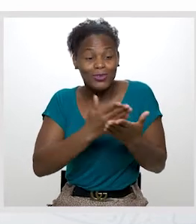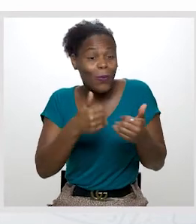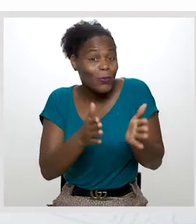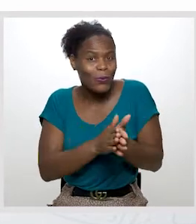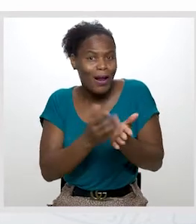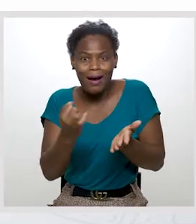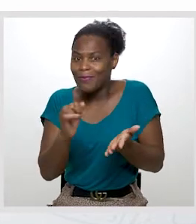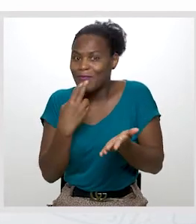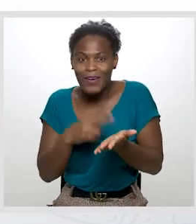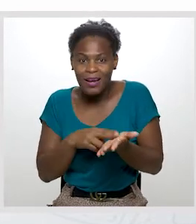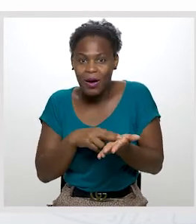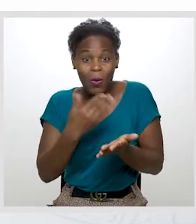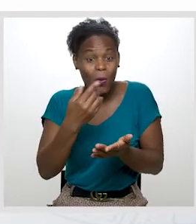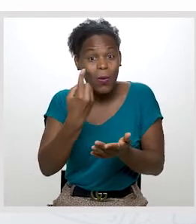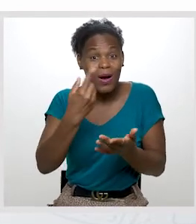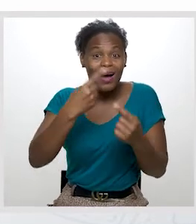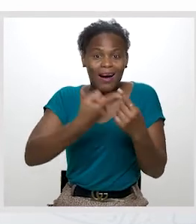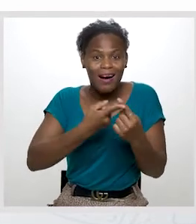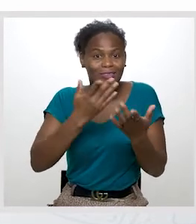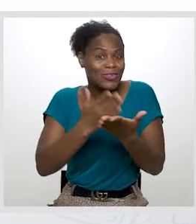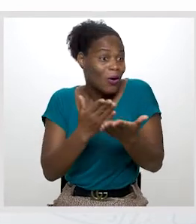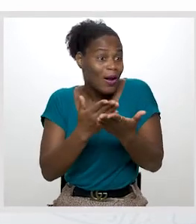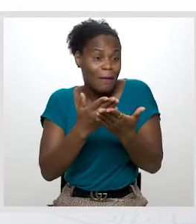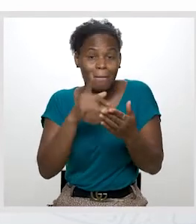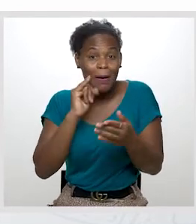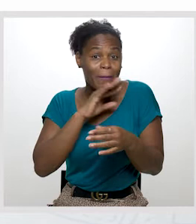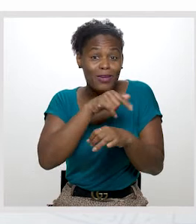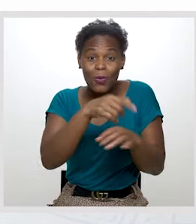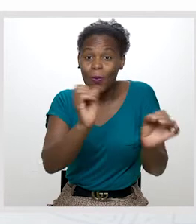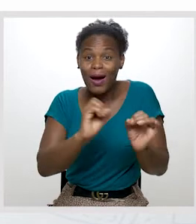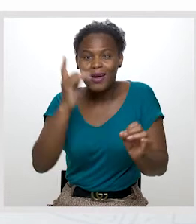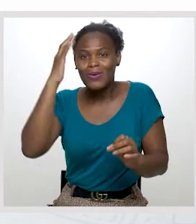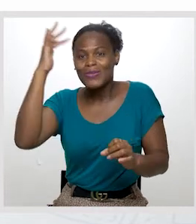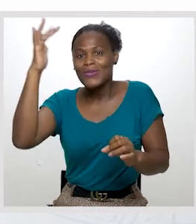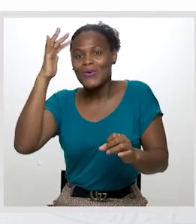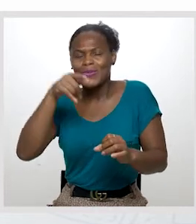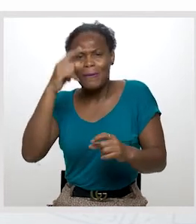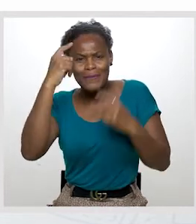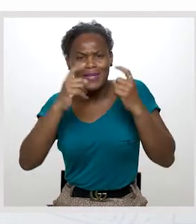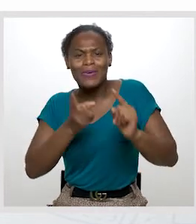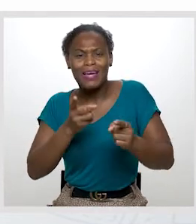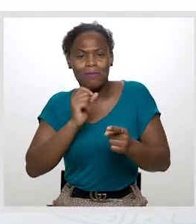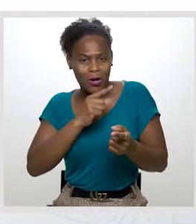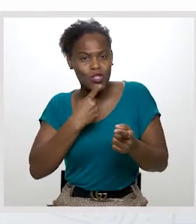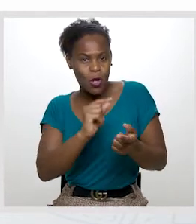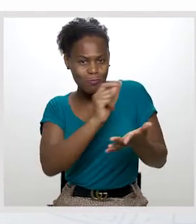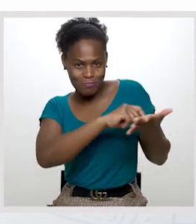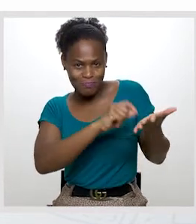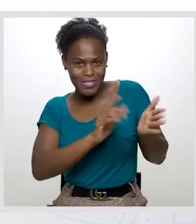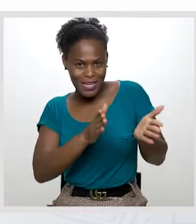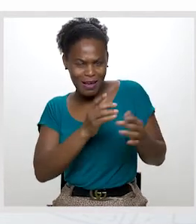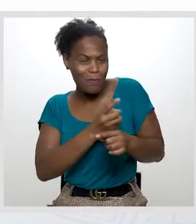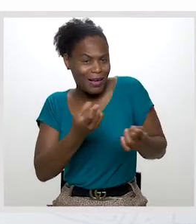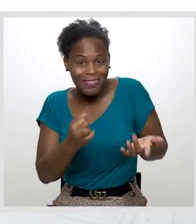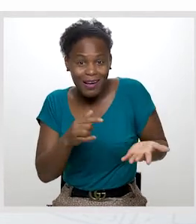scolaire entière. Ce n'est pas vrai. Une année scolaire sans les parents. Le rêve. Qu'est-ce que vous en pensez? On